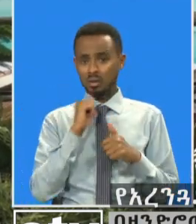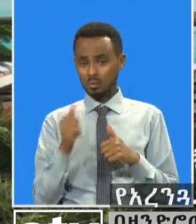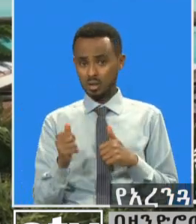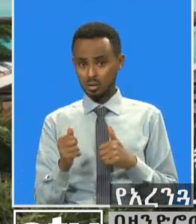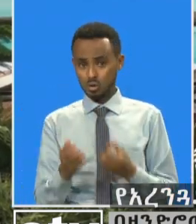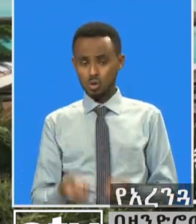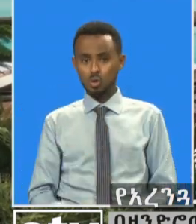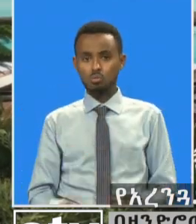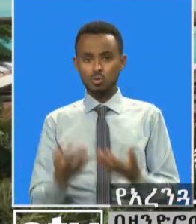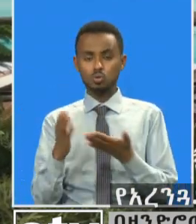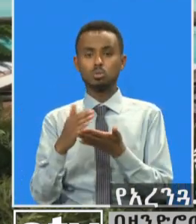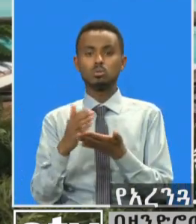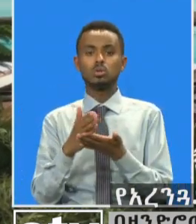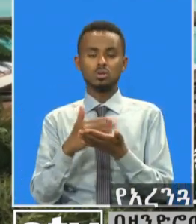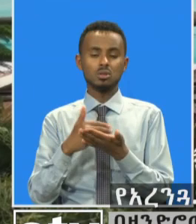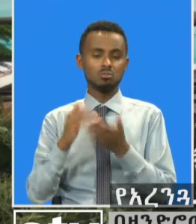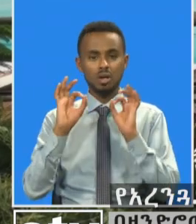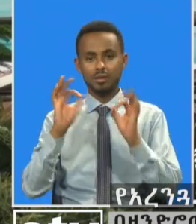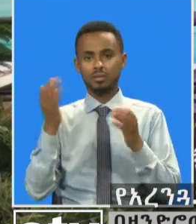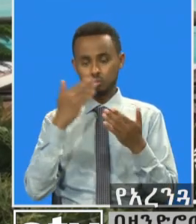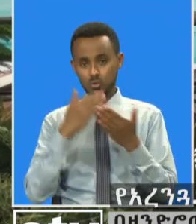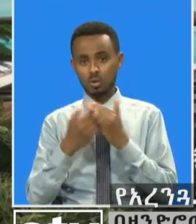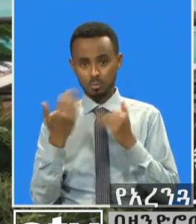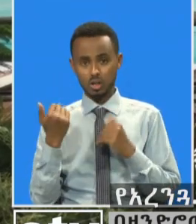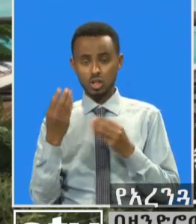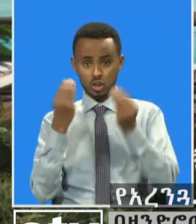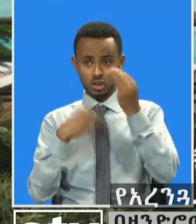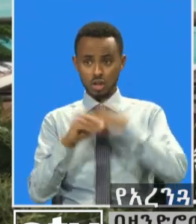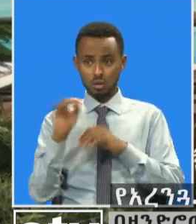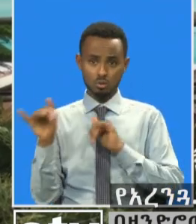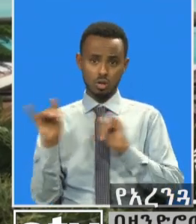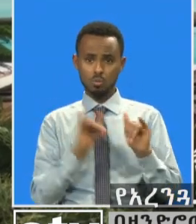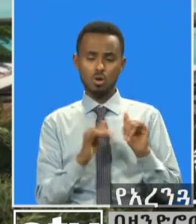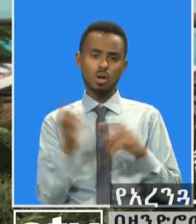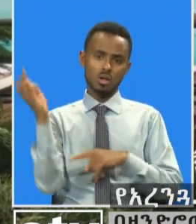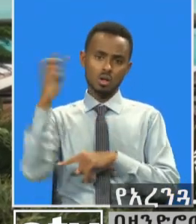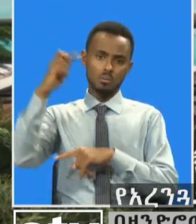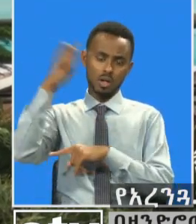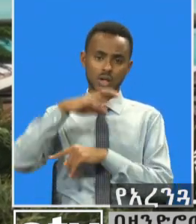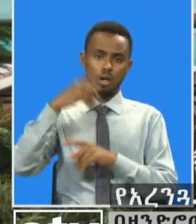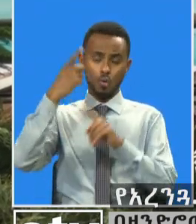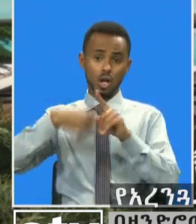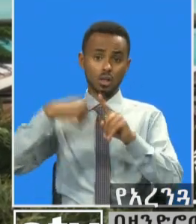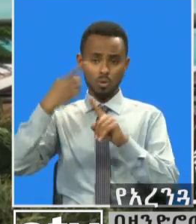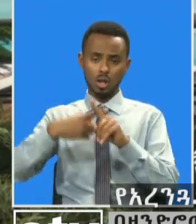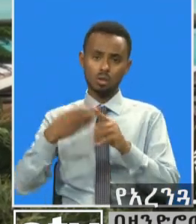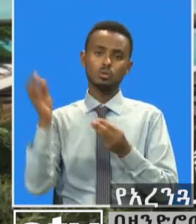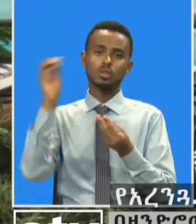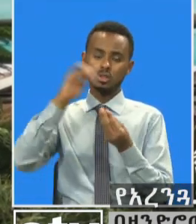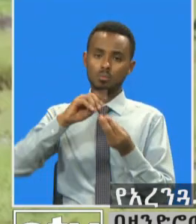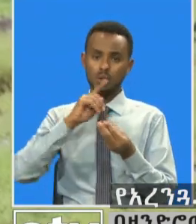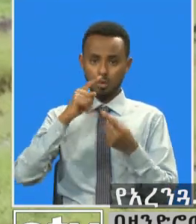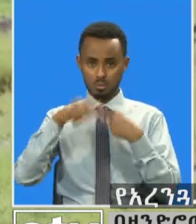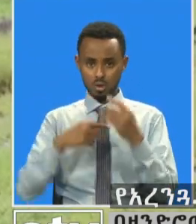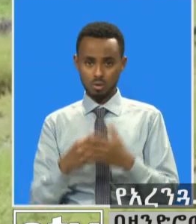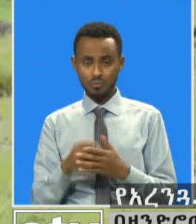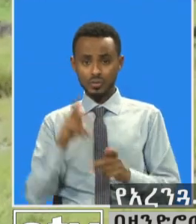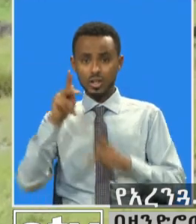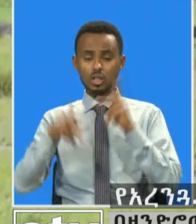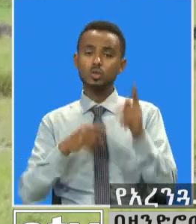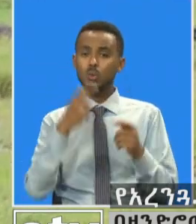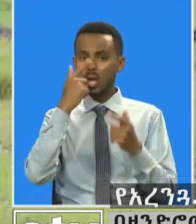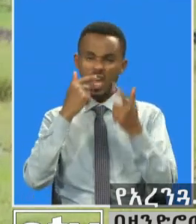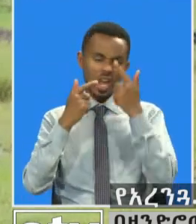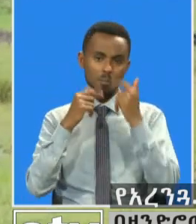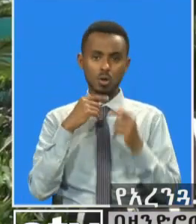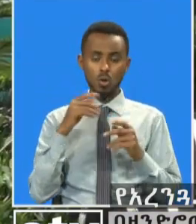ብዙ ምርትም ነበር፣ ጥሩ ነበር እና ሽያጩ ደግሞ ቀን በቀን እና ወራት በወራት ደግሞ እየጨመረ ነው የሚሄድ። ህዝቡም እየለመደው